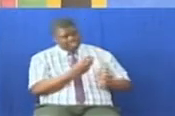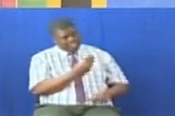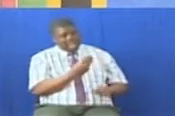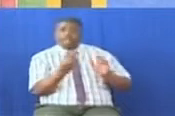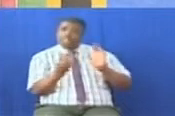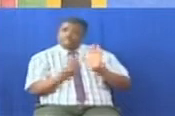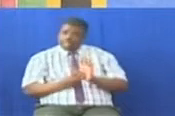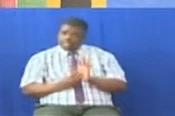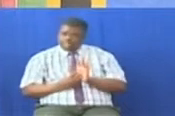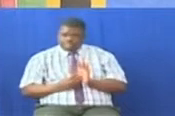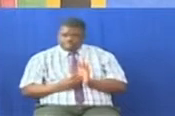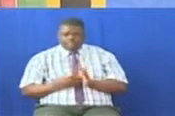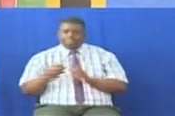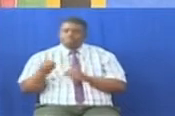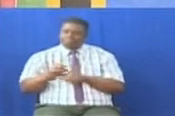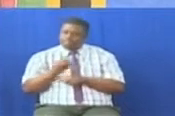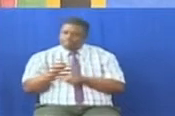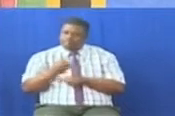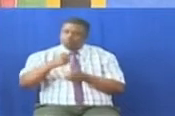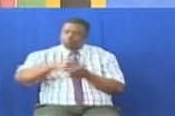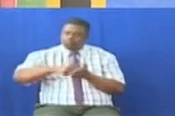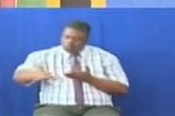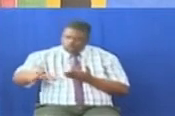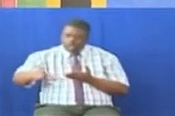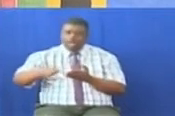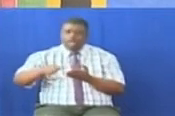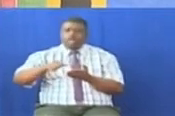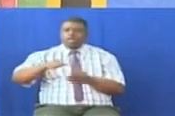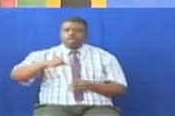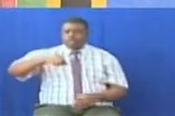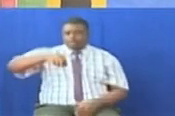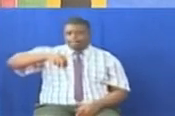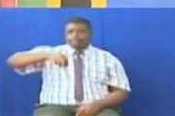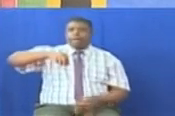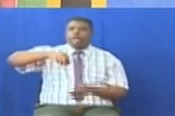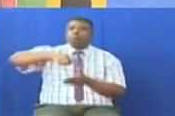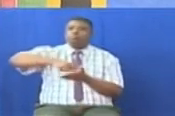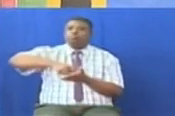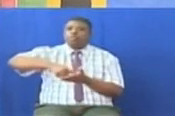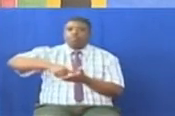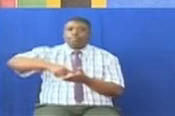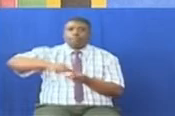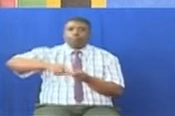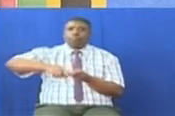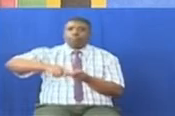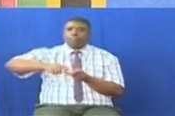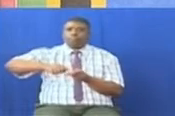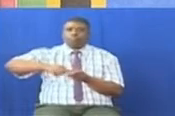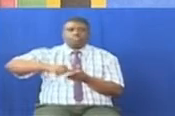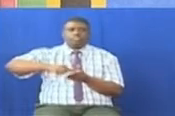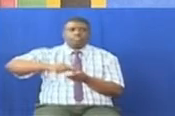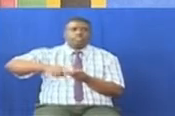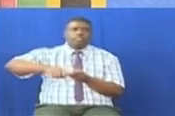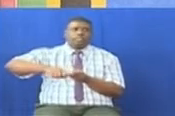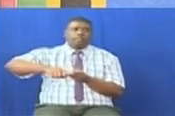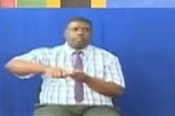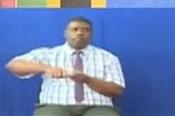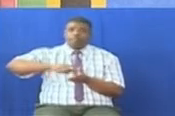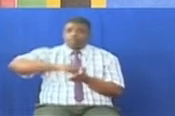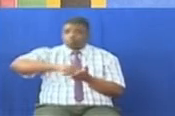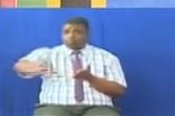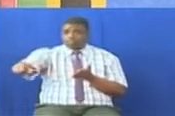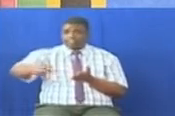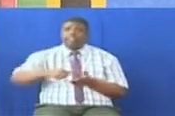38 wamefanya manunuzi bila mpango wa manunuzi wa shilingi bilioni 25. Vipi kuhusu halmashauri